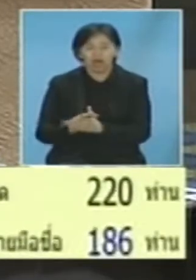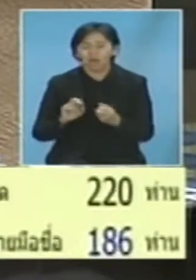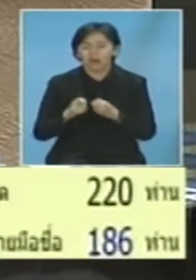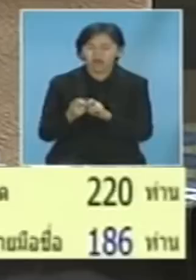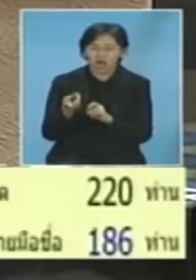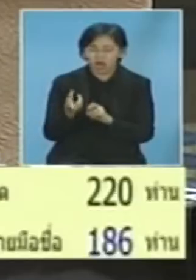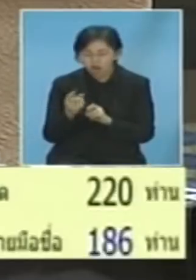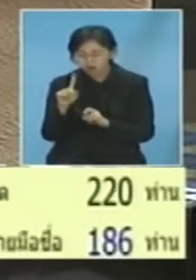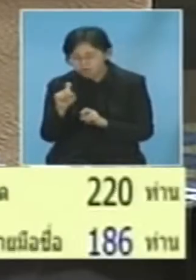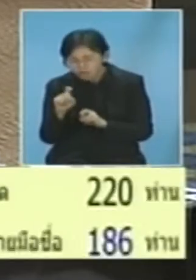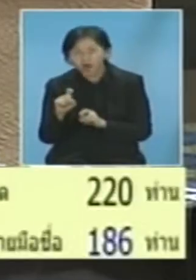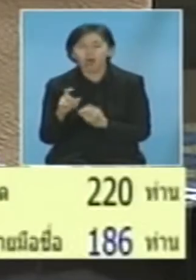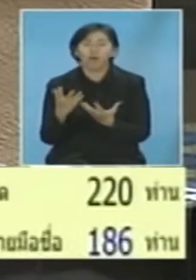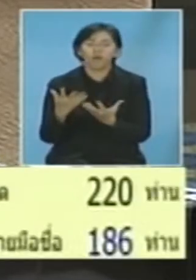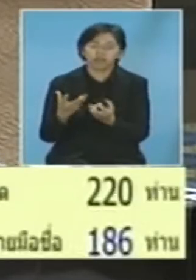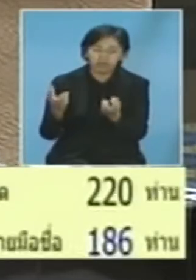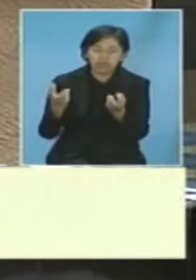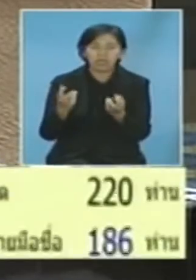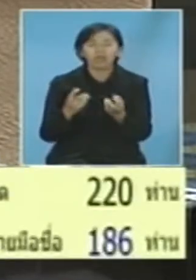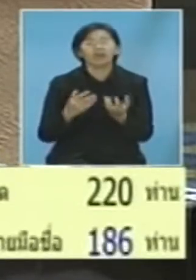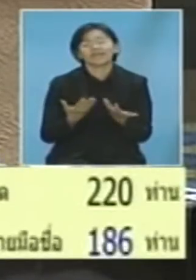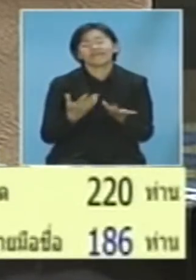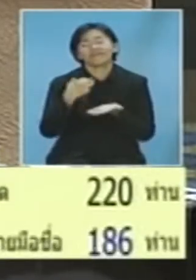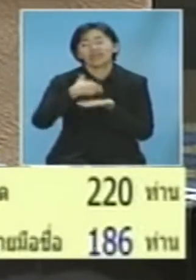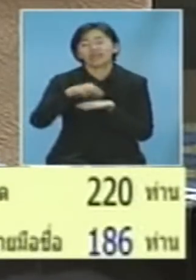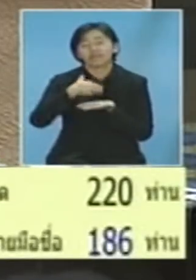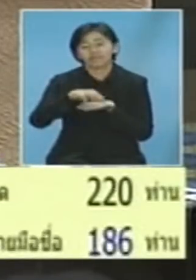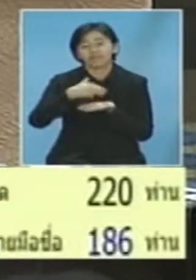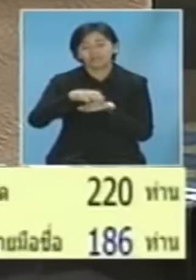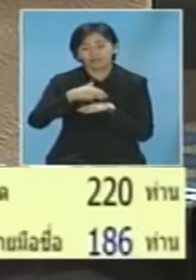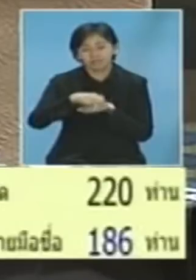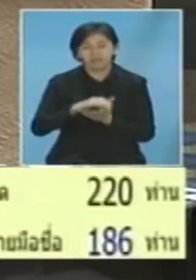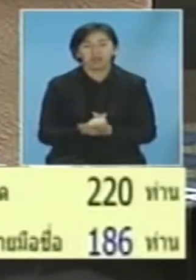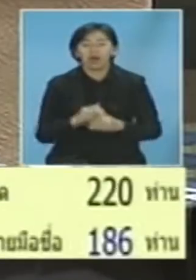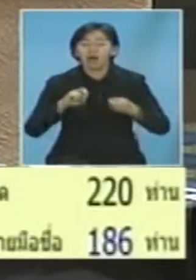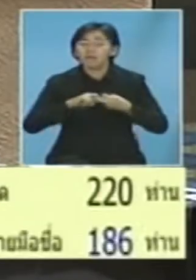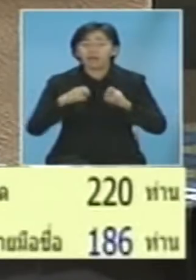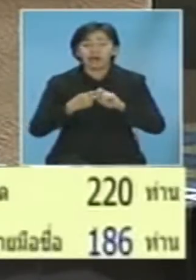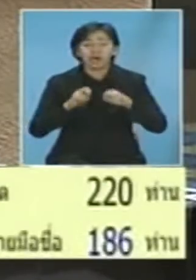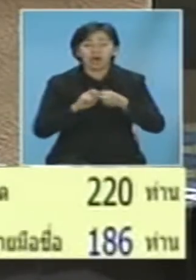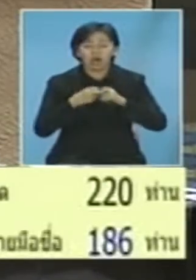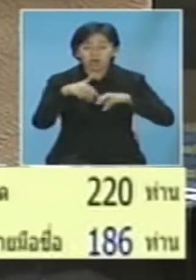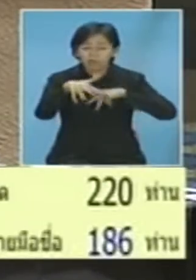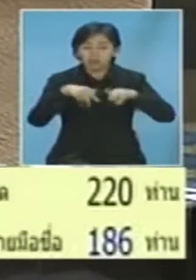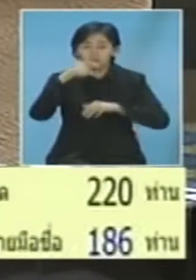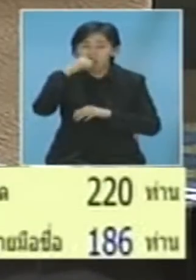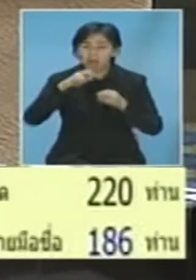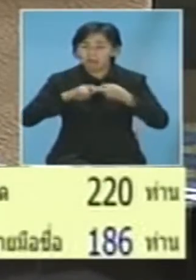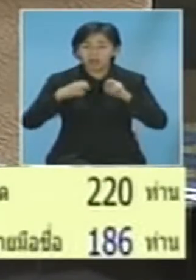ในโกดังและโรงสีดังกล่าวมาได้ส่งผลอย่างไรต่อประชาชนชาวไท